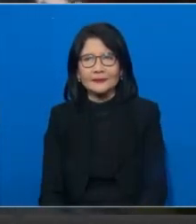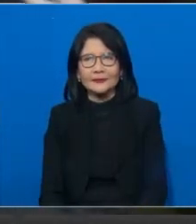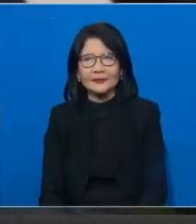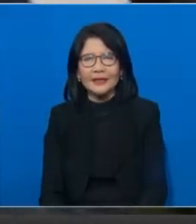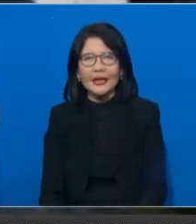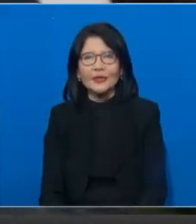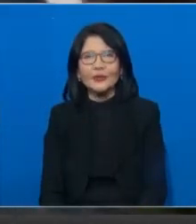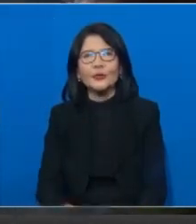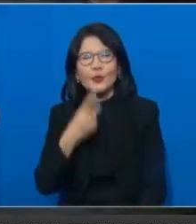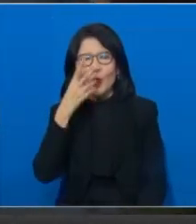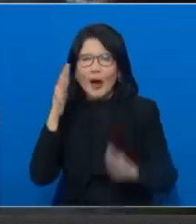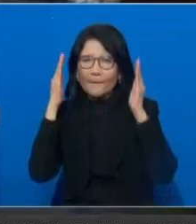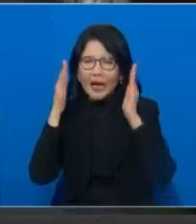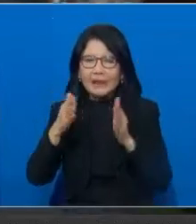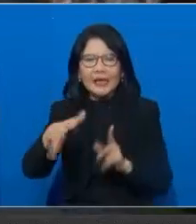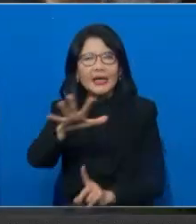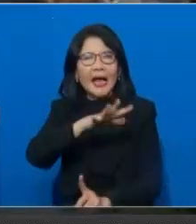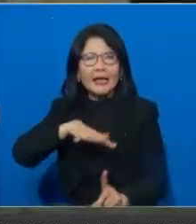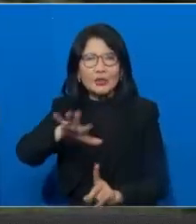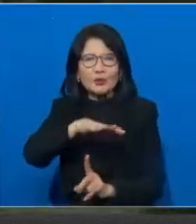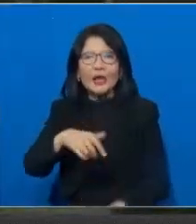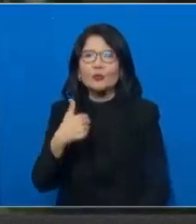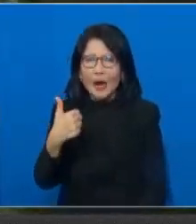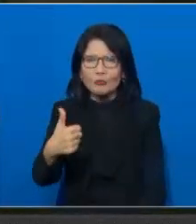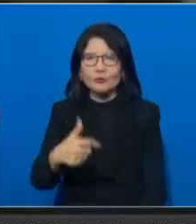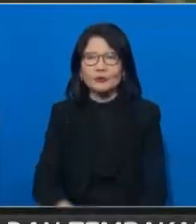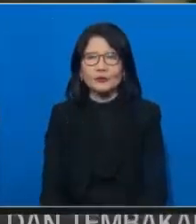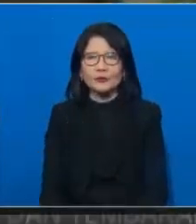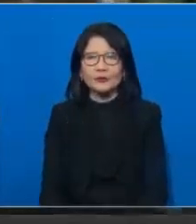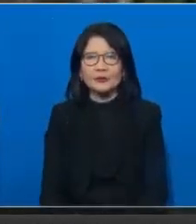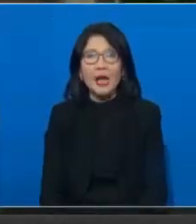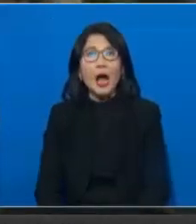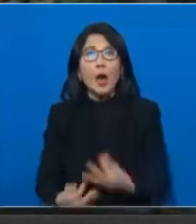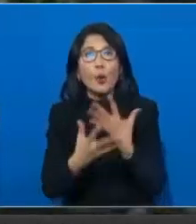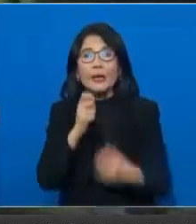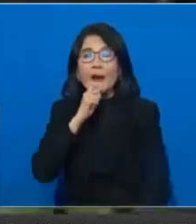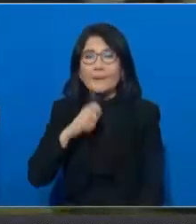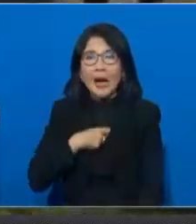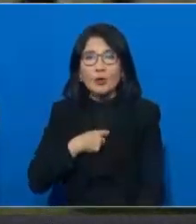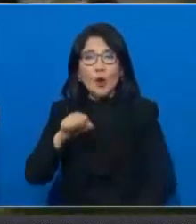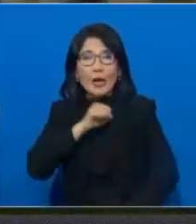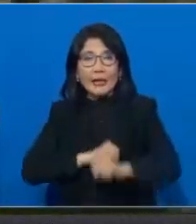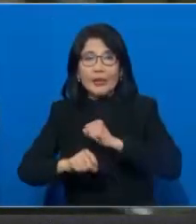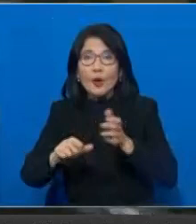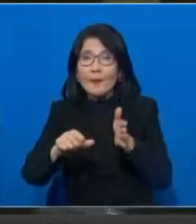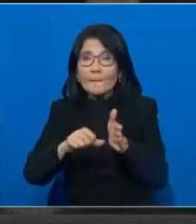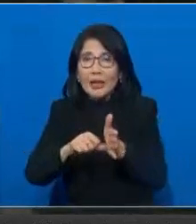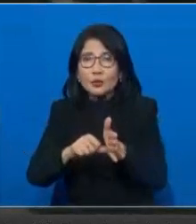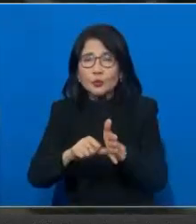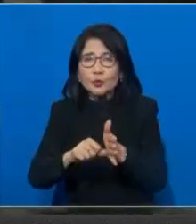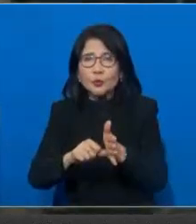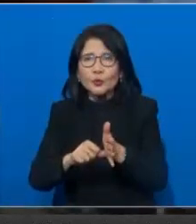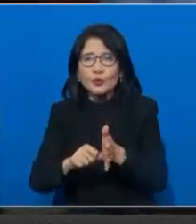Kepedulian terhadap lingkungan itu sangat tinggi alhamdulillah kalau di sini. Warga mengaku kegiatan ini sangat membantu mereka sehingga